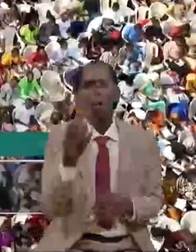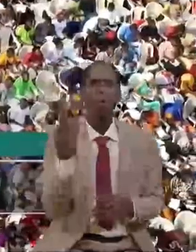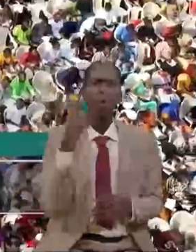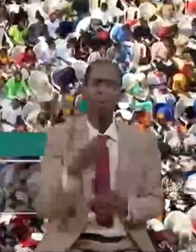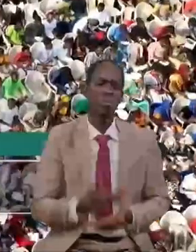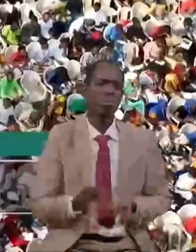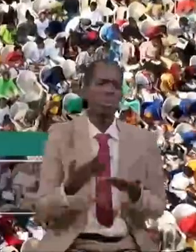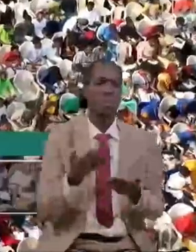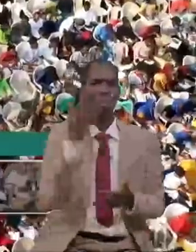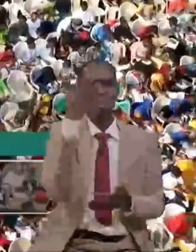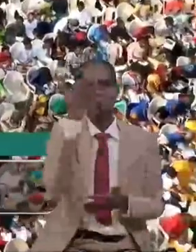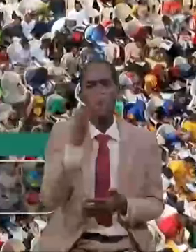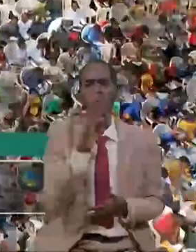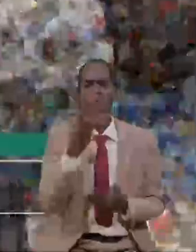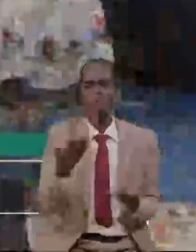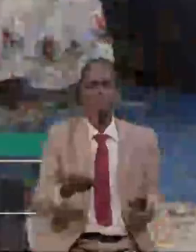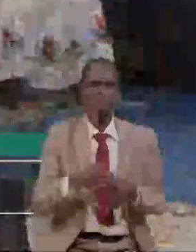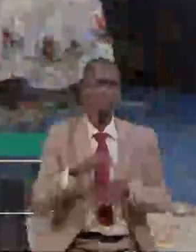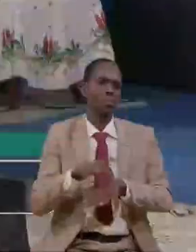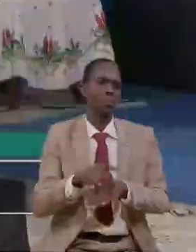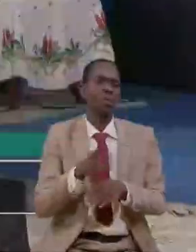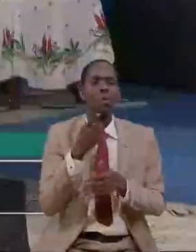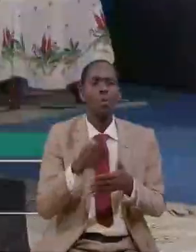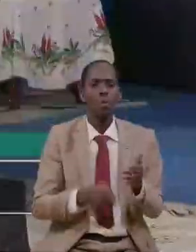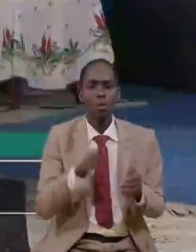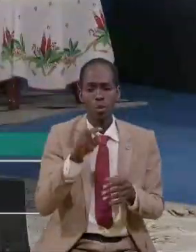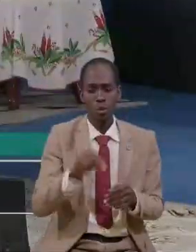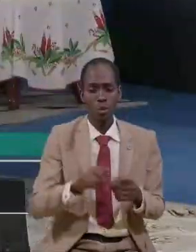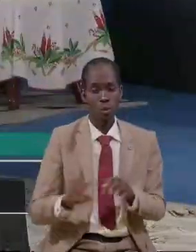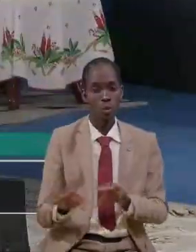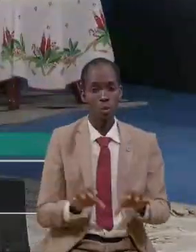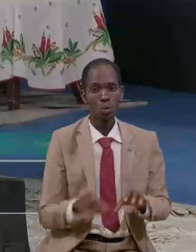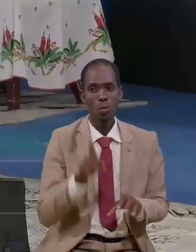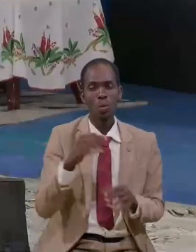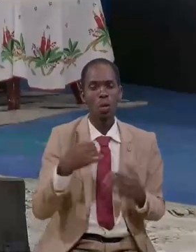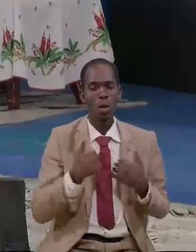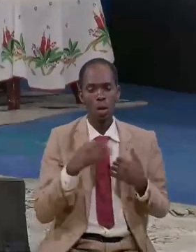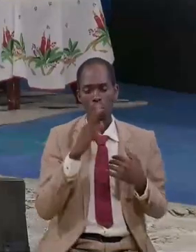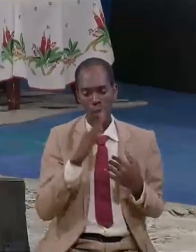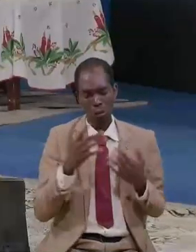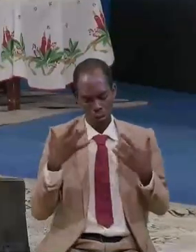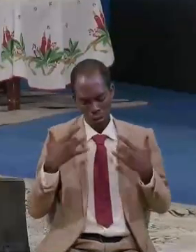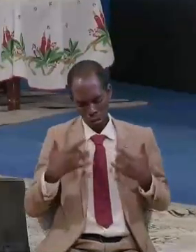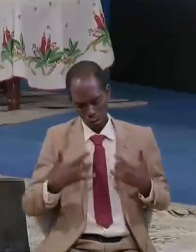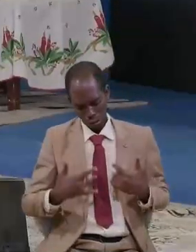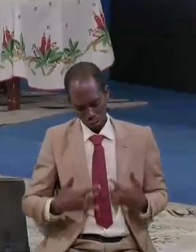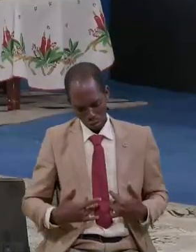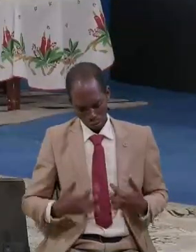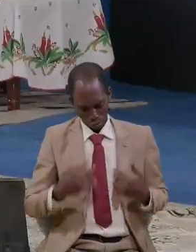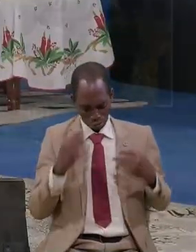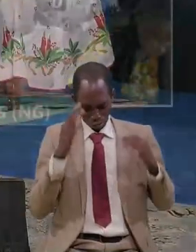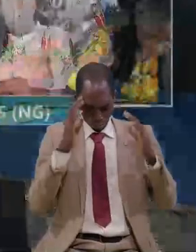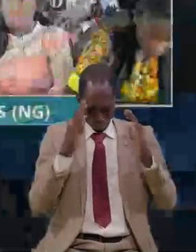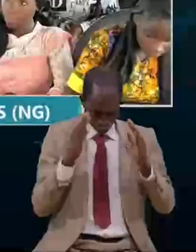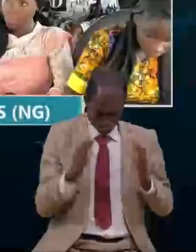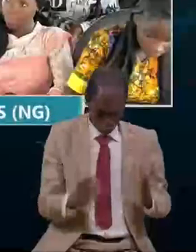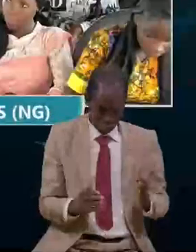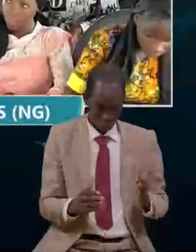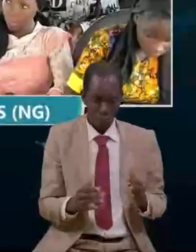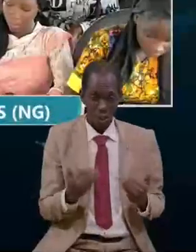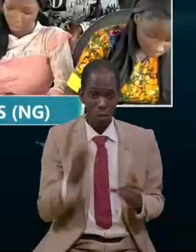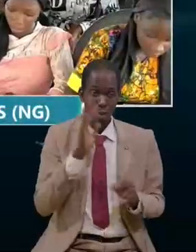la terre? Ce que tu es censé faire. Maintenant, tu vas lever la tête. Tu avais la tête